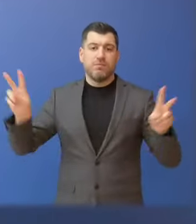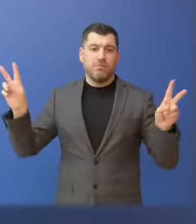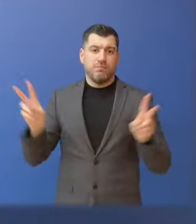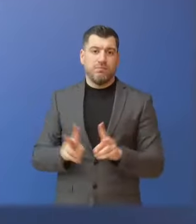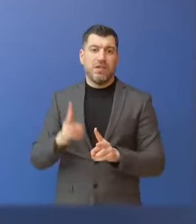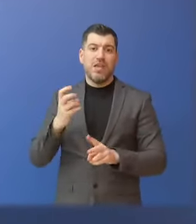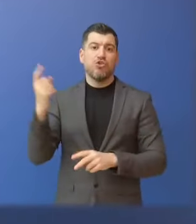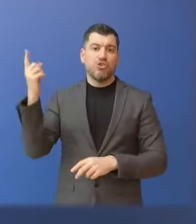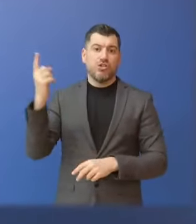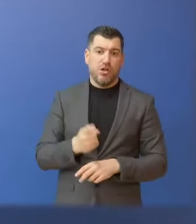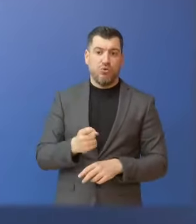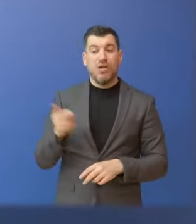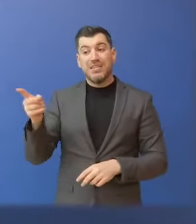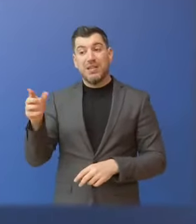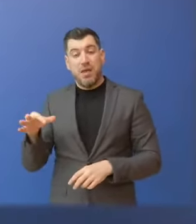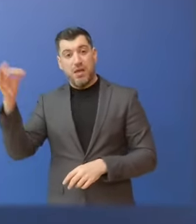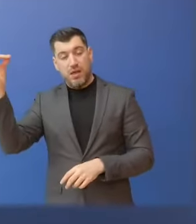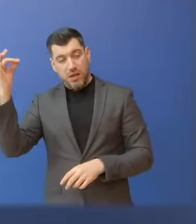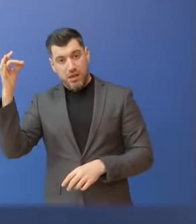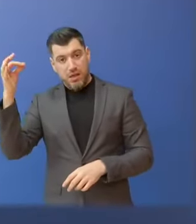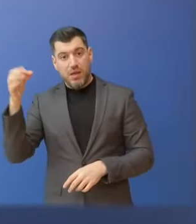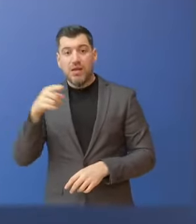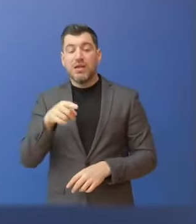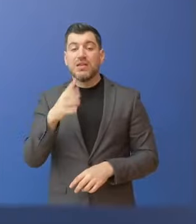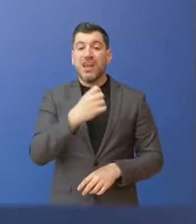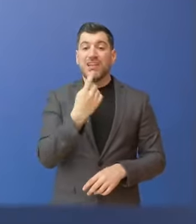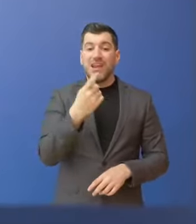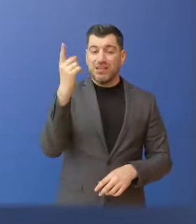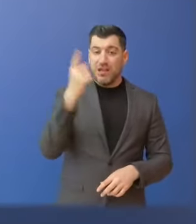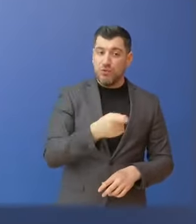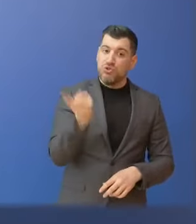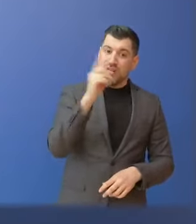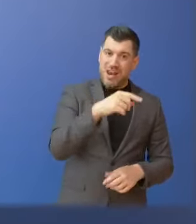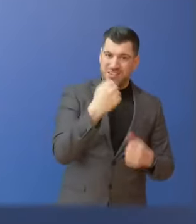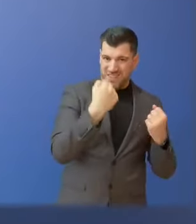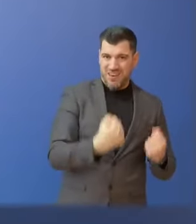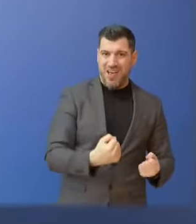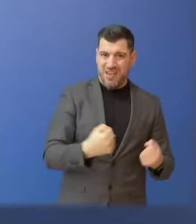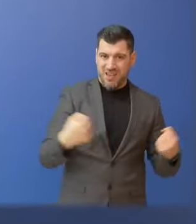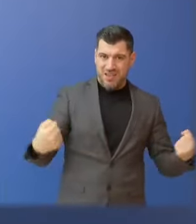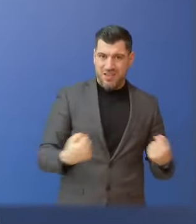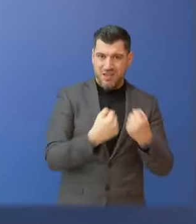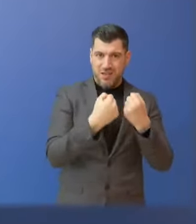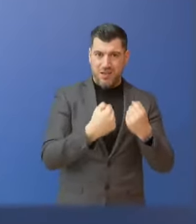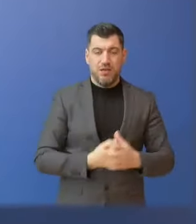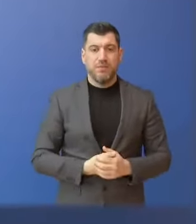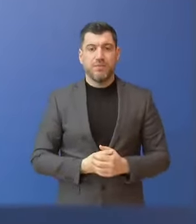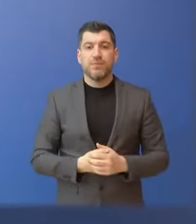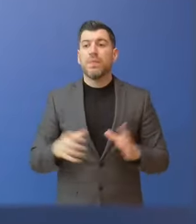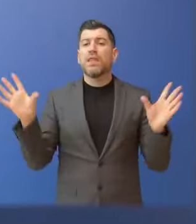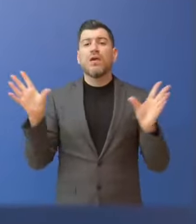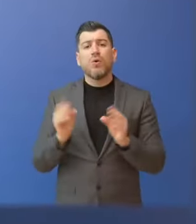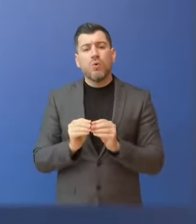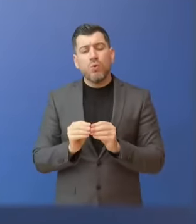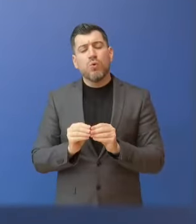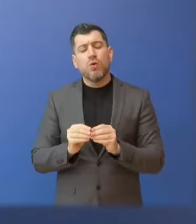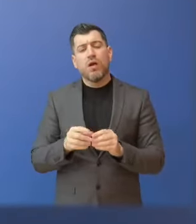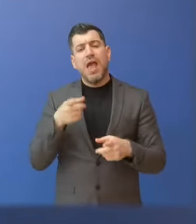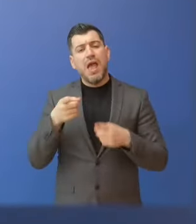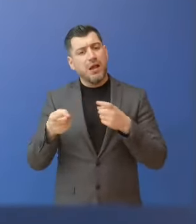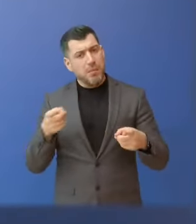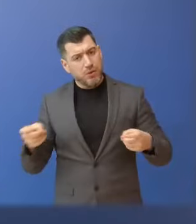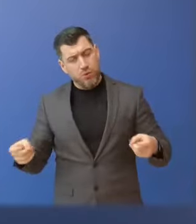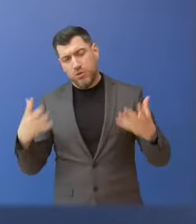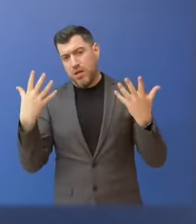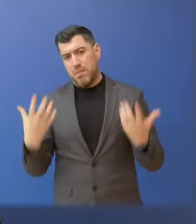20% στη μία περίπτωση 41% στην άλλη προφανώς όσο υπάρχει εγκληματικότητα και ειδικά σε επίπεδο ανηλίκων και σε κάποιες